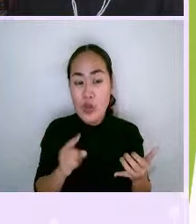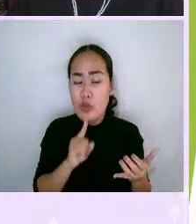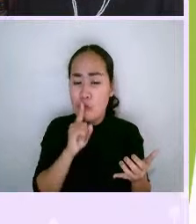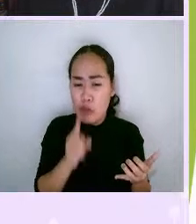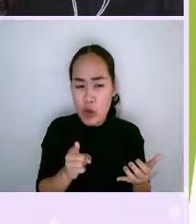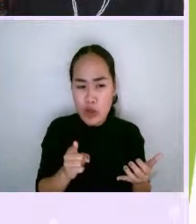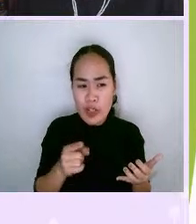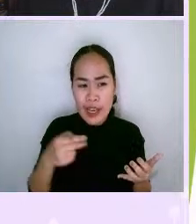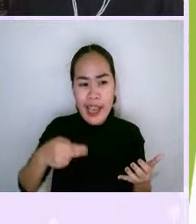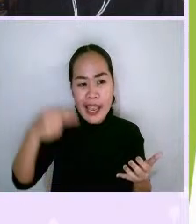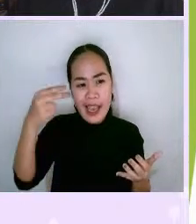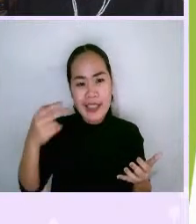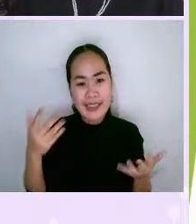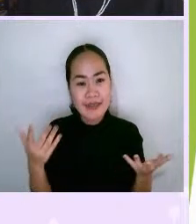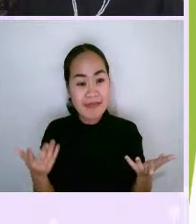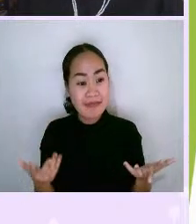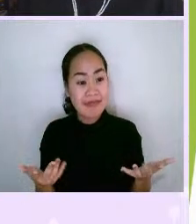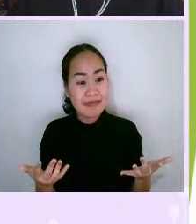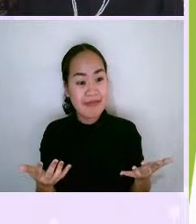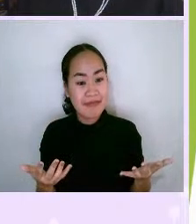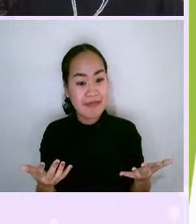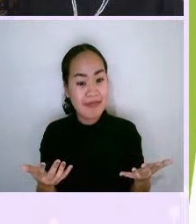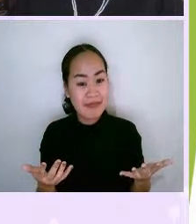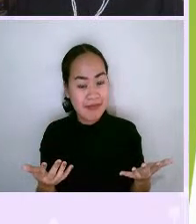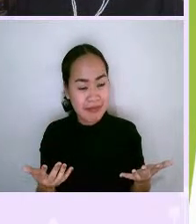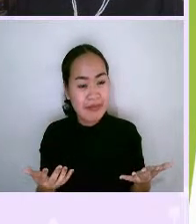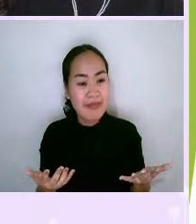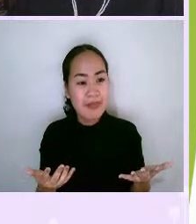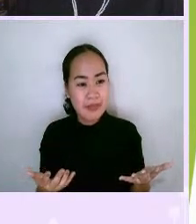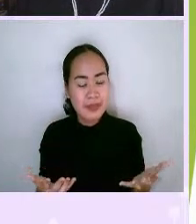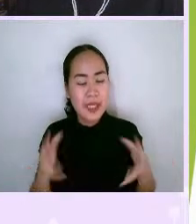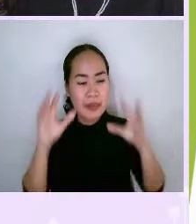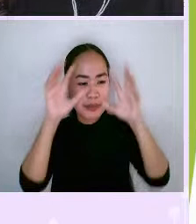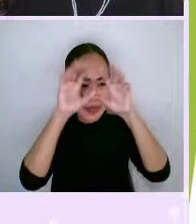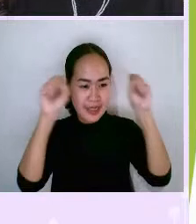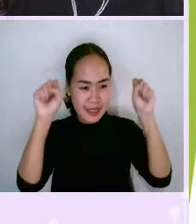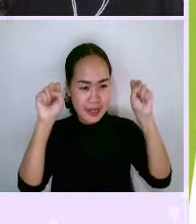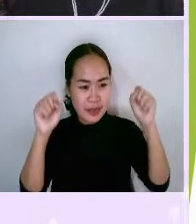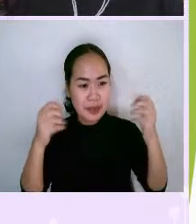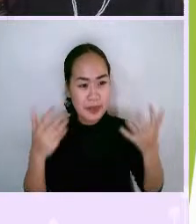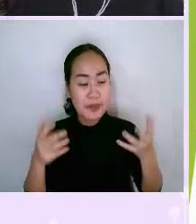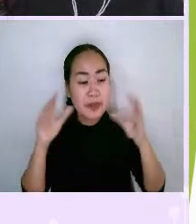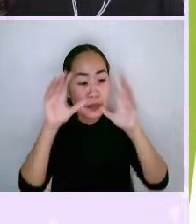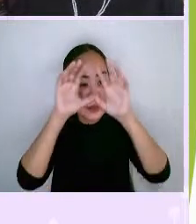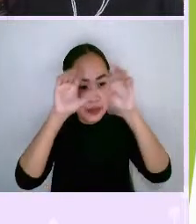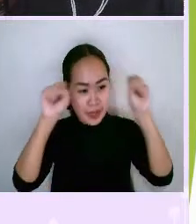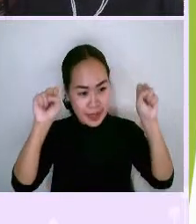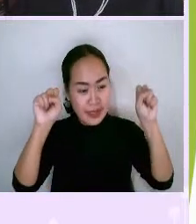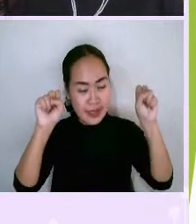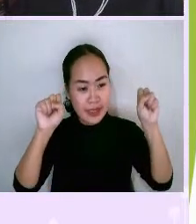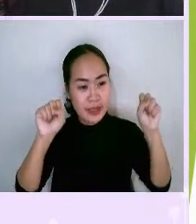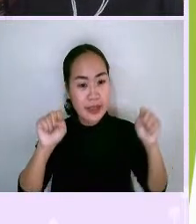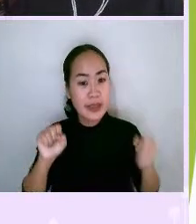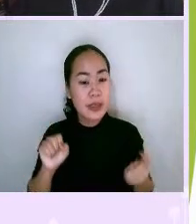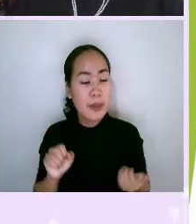pinapamunuan po ng walang iba kung hindi ang ating Pangulo, si Pangulong Ferdinand